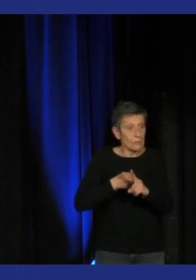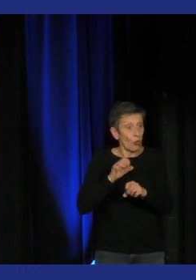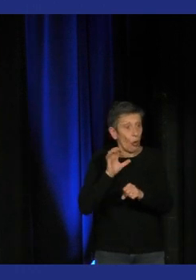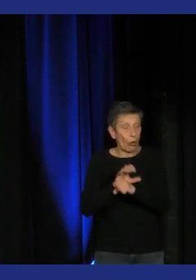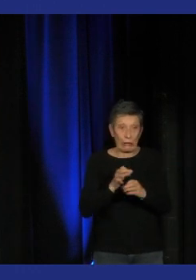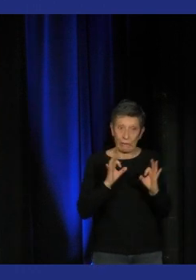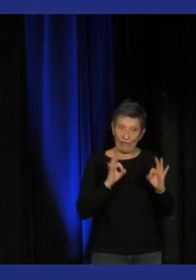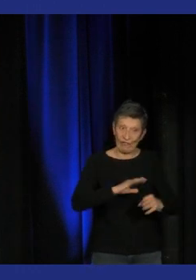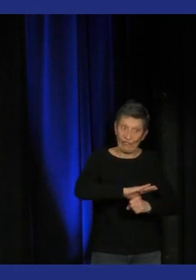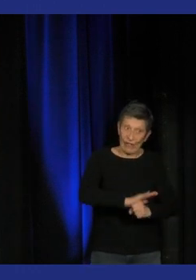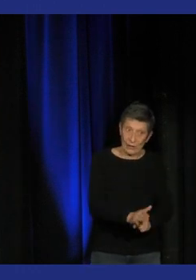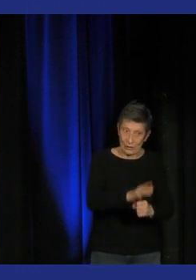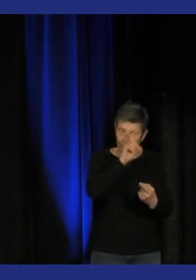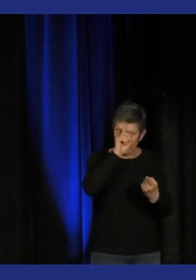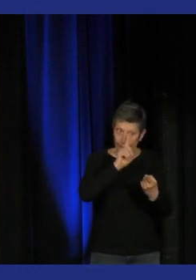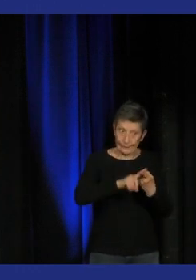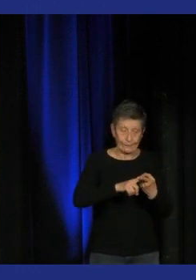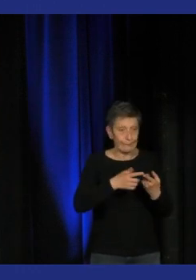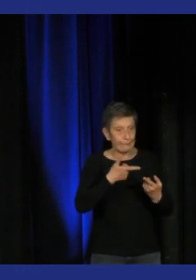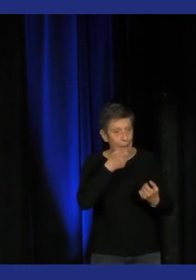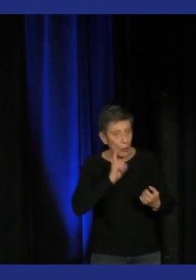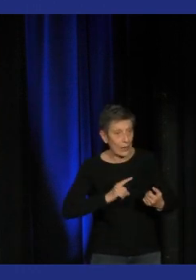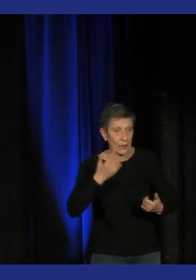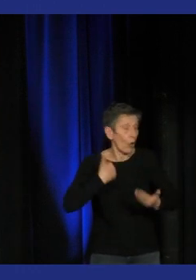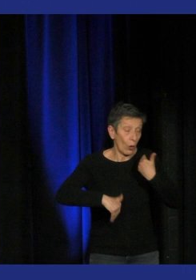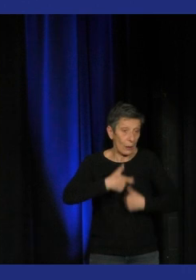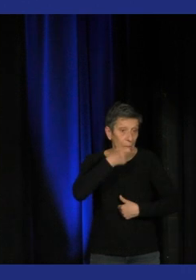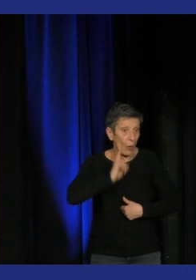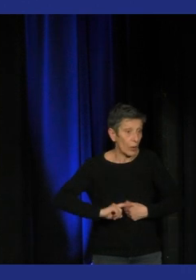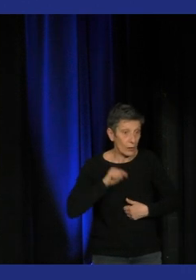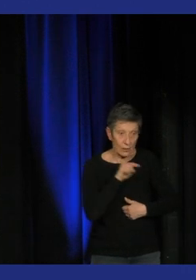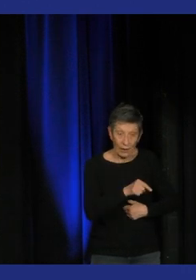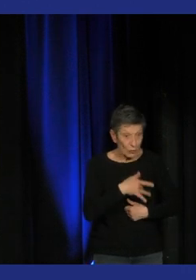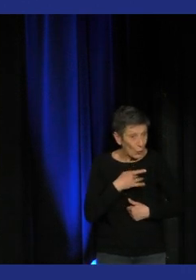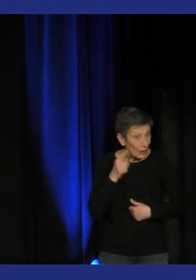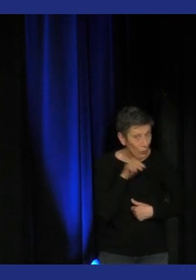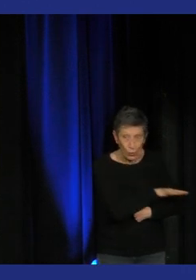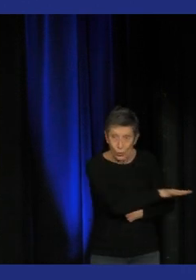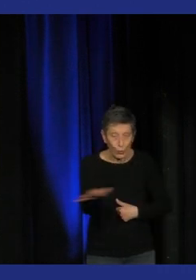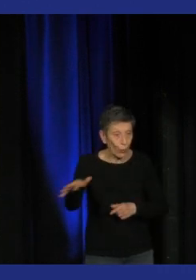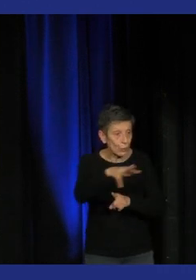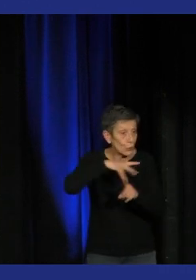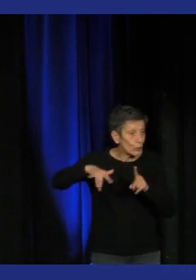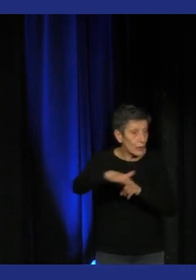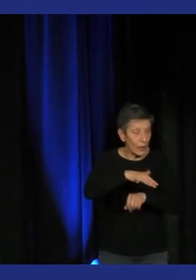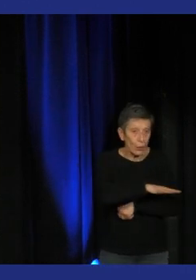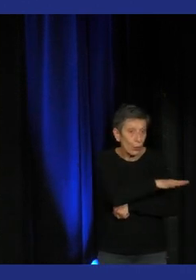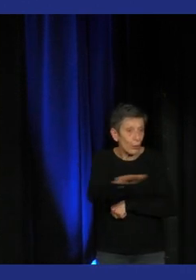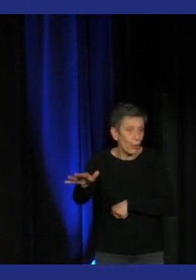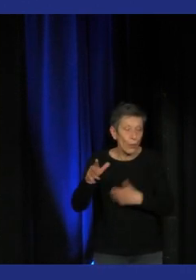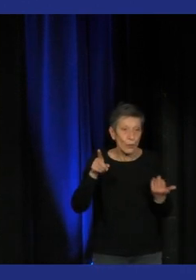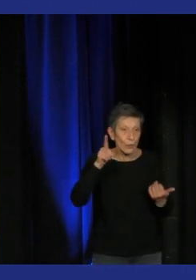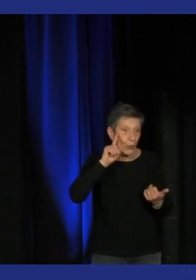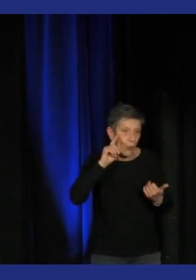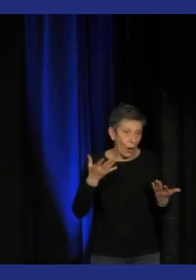parentalité, donc voilà, les luttes autour de l'antiparentalité, elles sont bénéfiques à toute la société parce qu'elles permettent en fait de